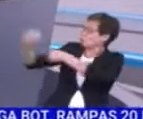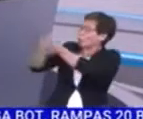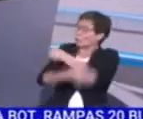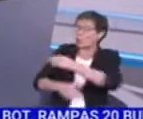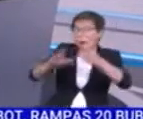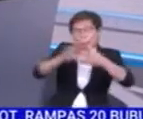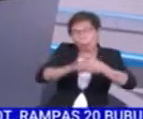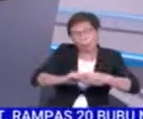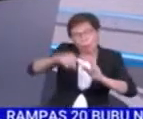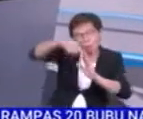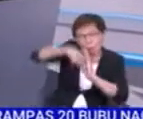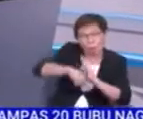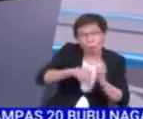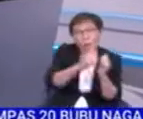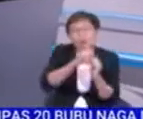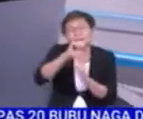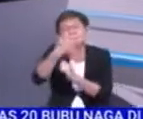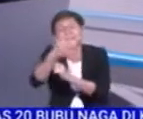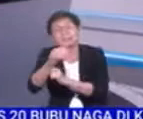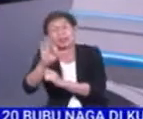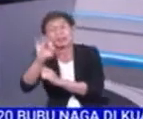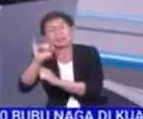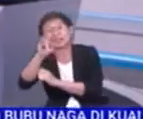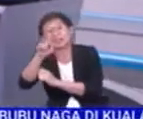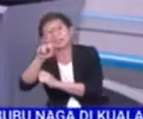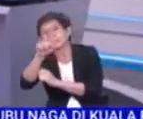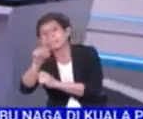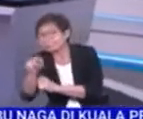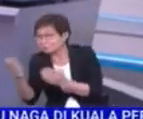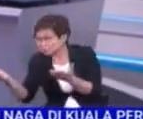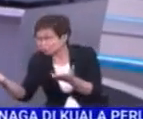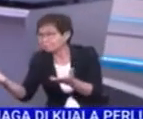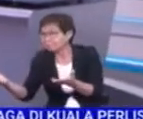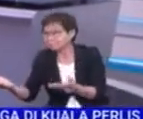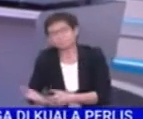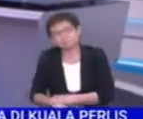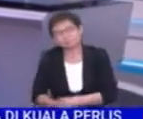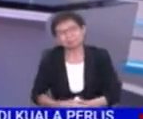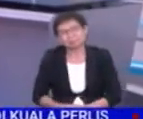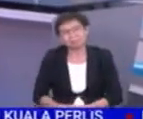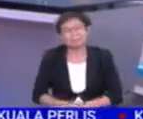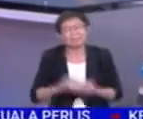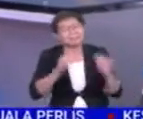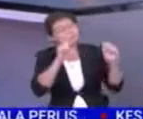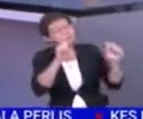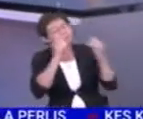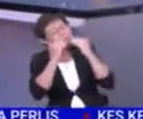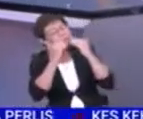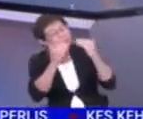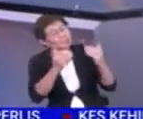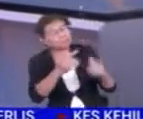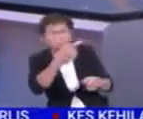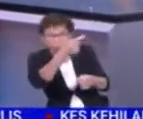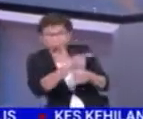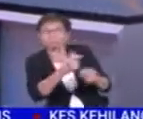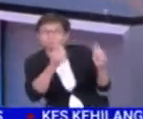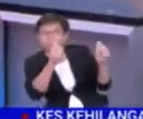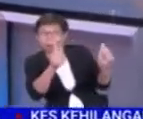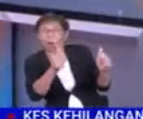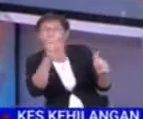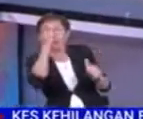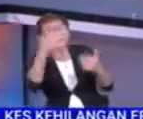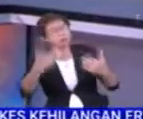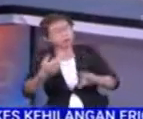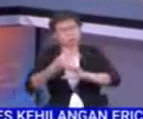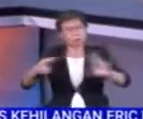langsung bersama nourishlife disandang Vina silakan Baik terima kasih ya betul magus